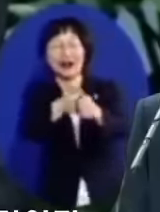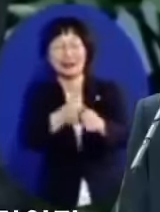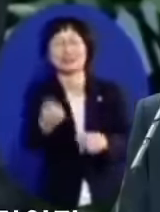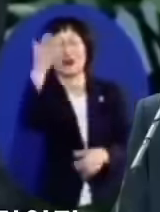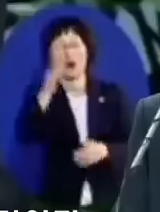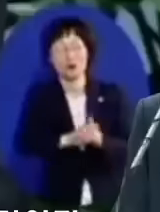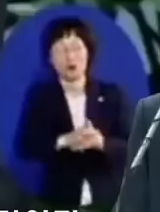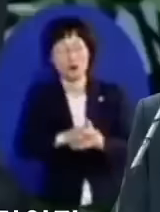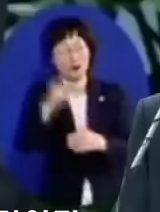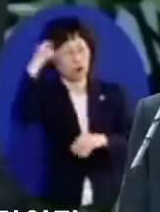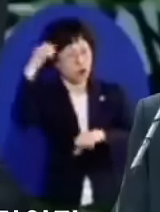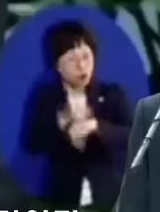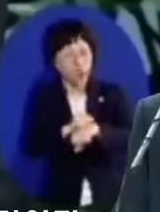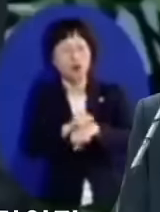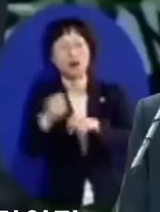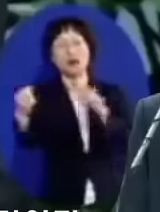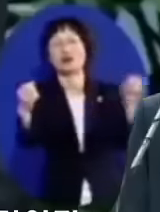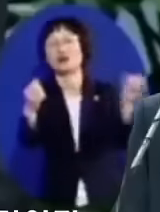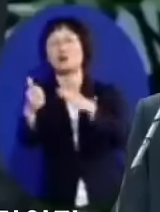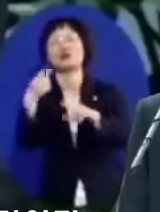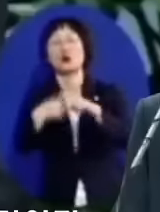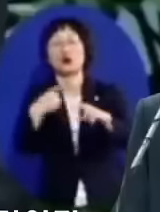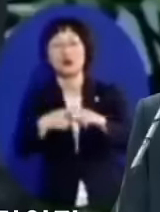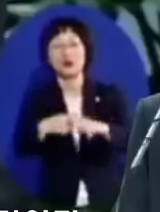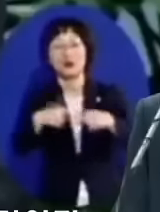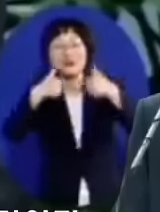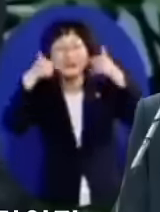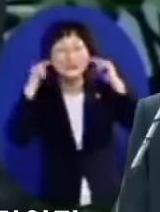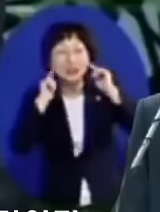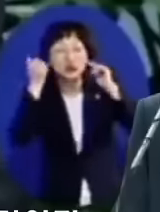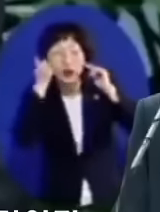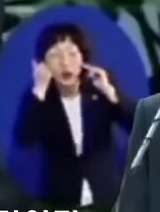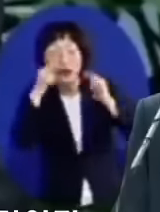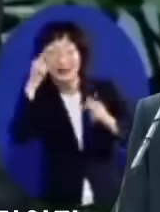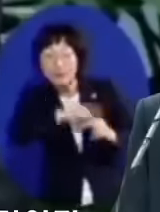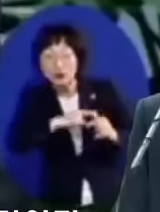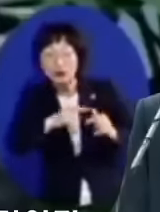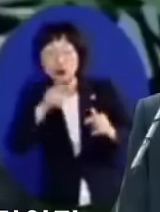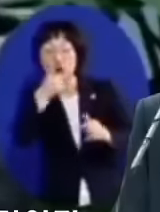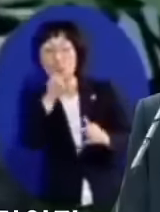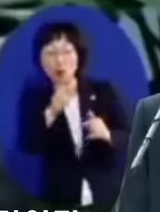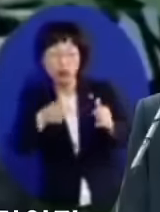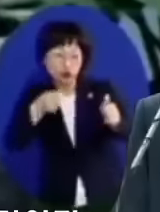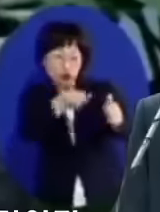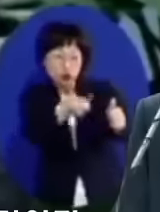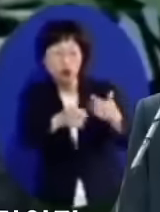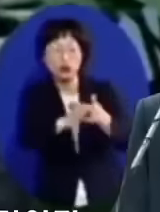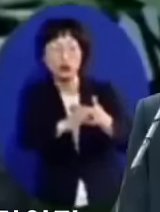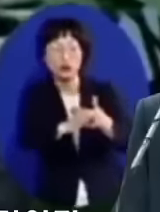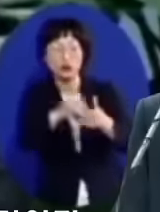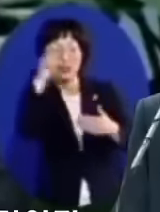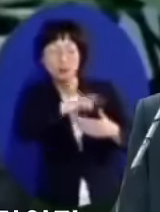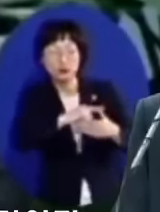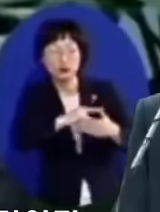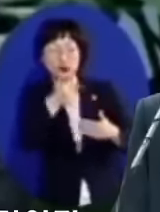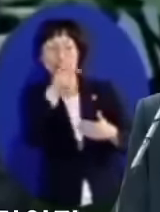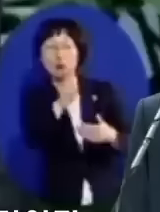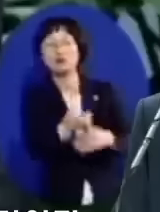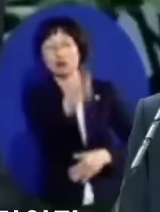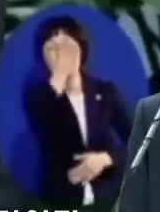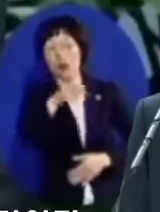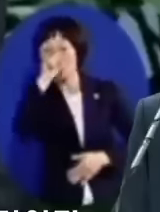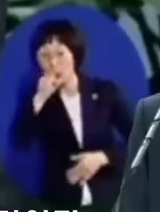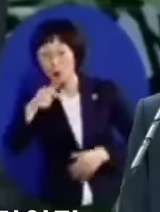아주 현명한 대답입니다. 어느 늑대가 이기느냐? 나쁜 놈은 늑대에게 먹이를 주면 그 힘을 얻어가지고 나쁜 놈은 늑대가 이기고